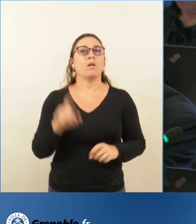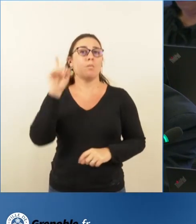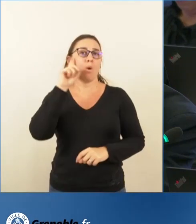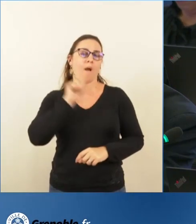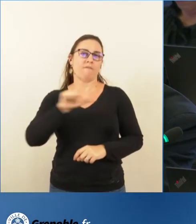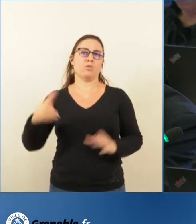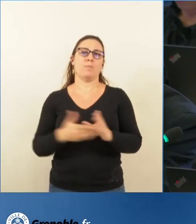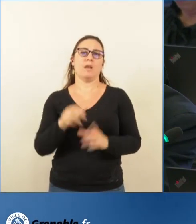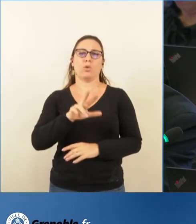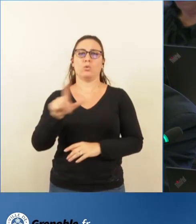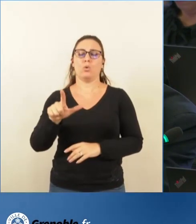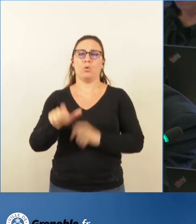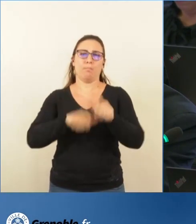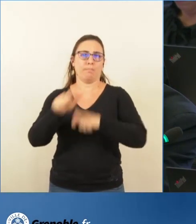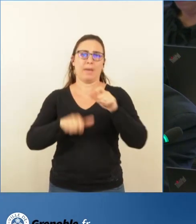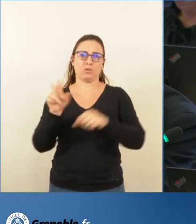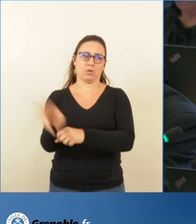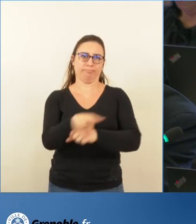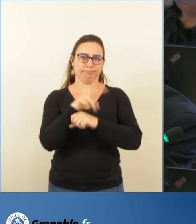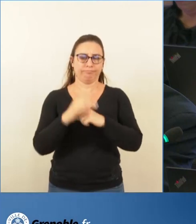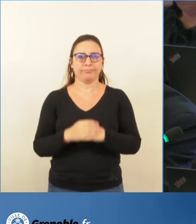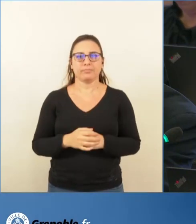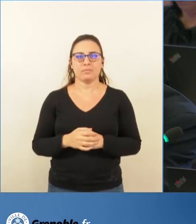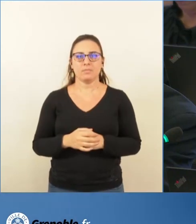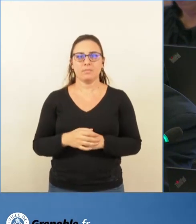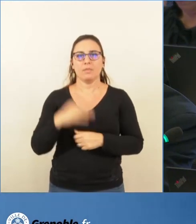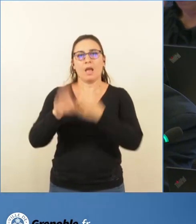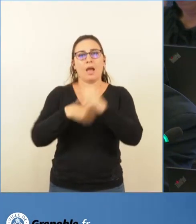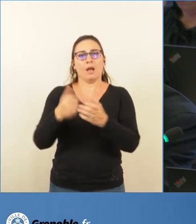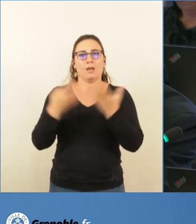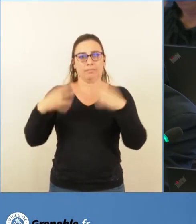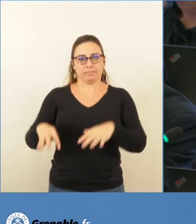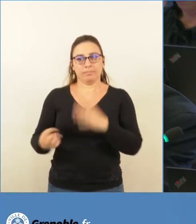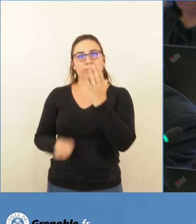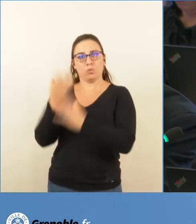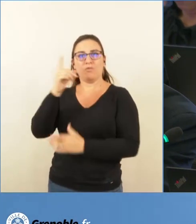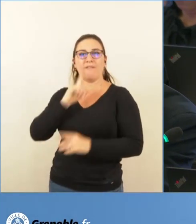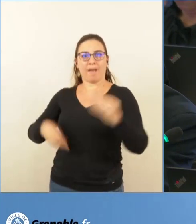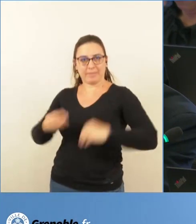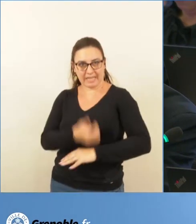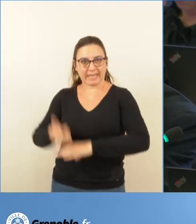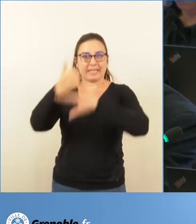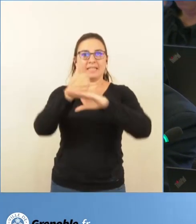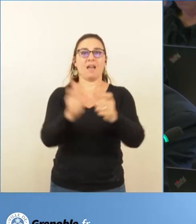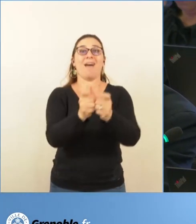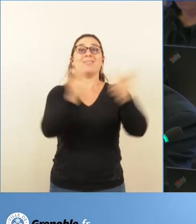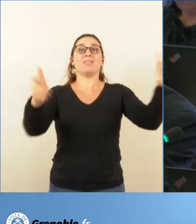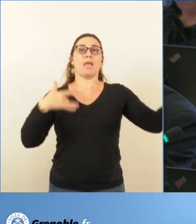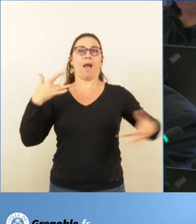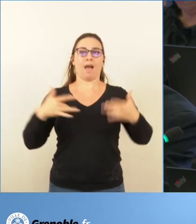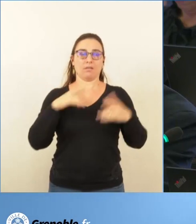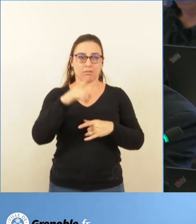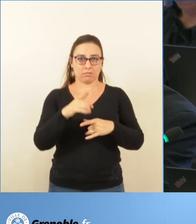2200032 spectateurs en 2019 année de l'arrivée de votre nouvelle directrice le grand théâtre ne recevait